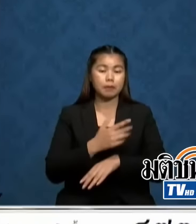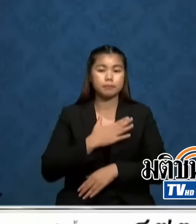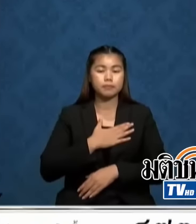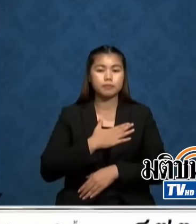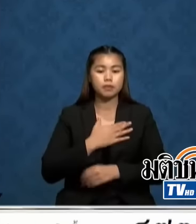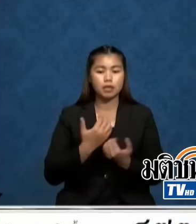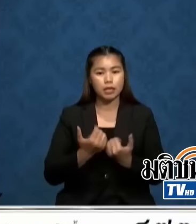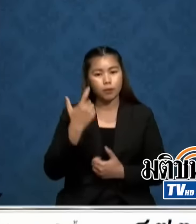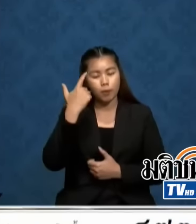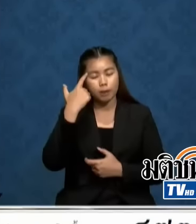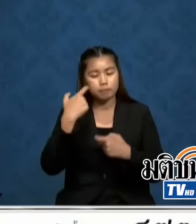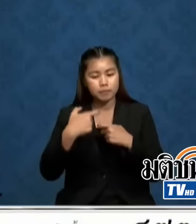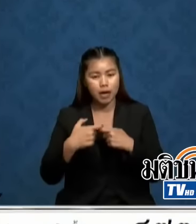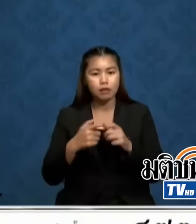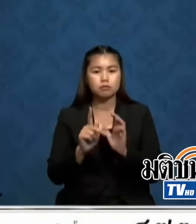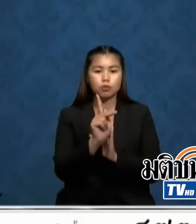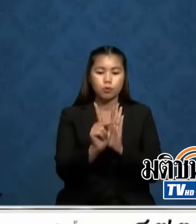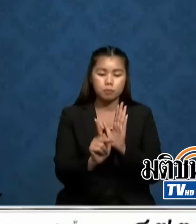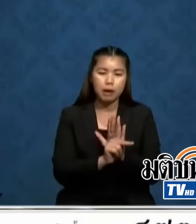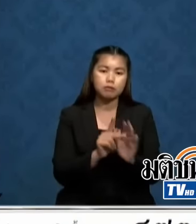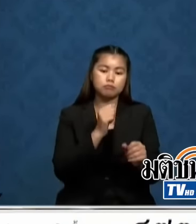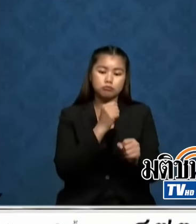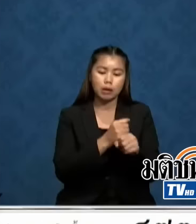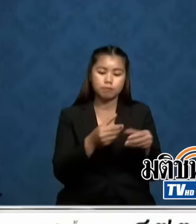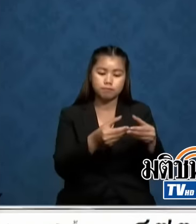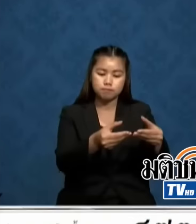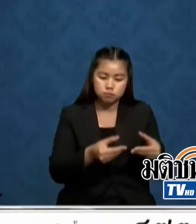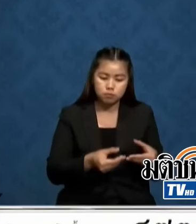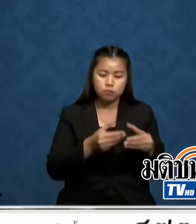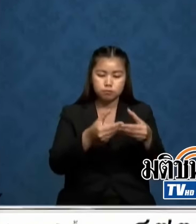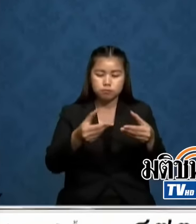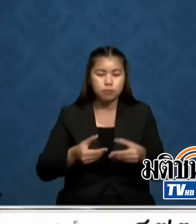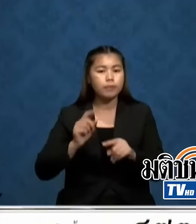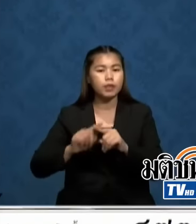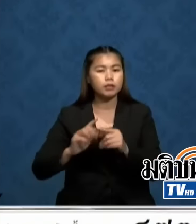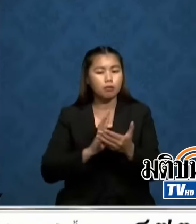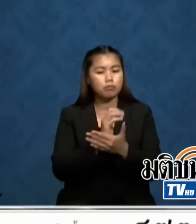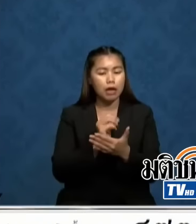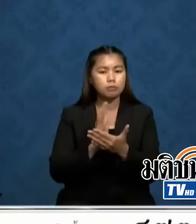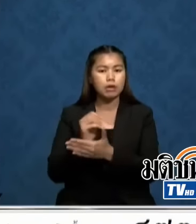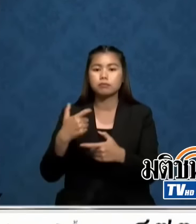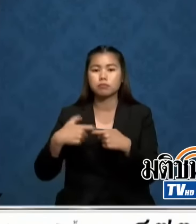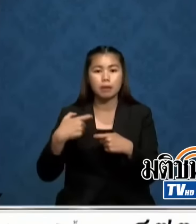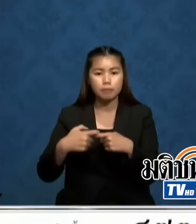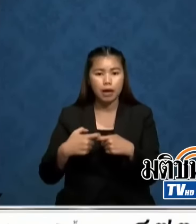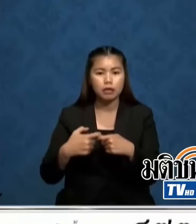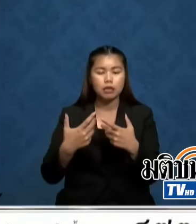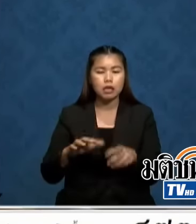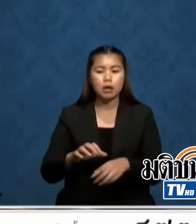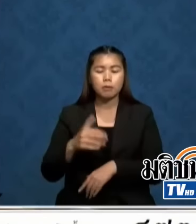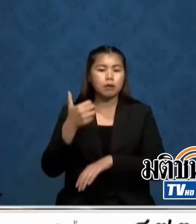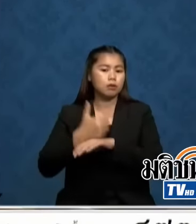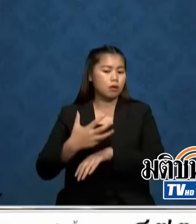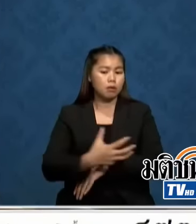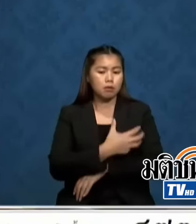เข็ญที่กว่าพวกเราจะออกกฎหมายได้แต่ละฉบับสภาวะยกเว้นที่อนุญาตให้ผู้เผด็จการเอ่ยปาก